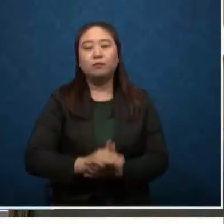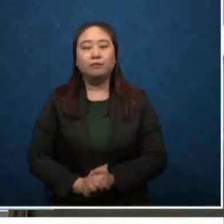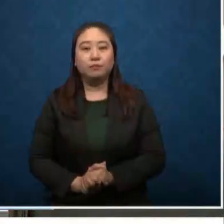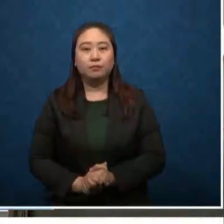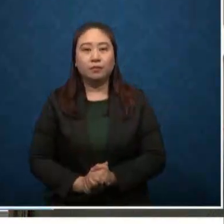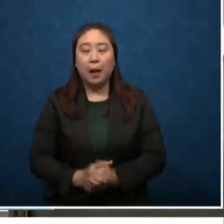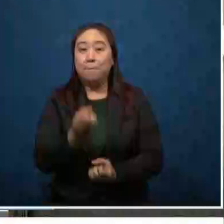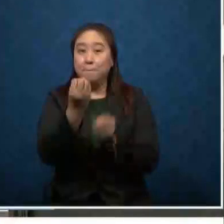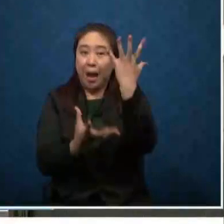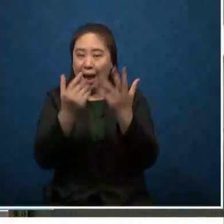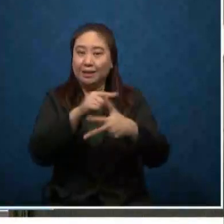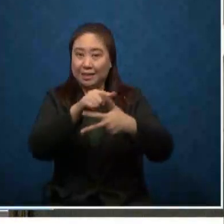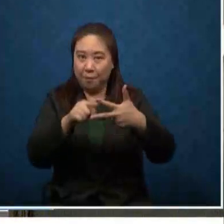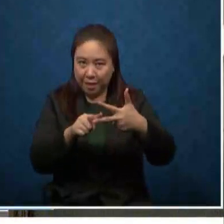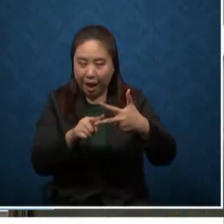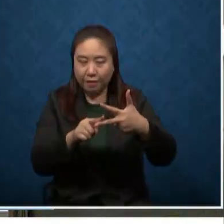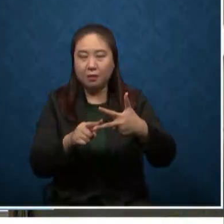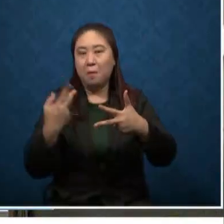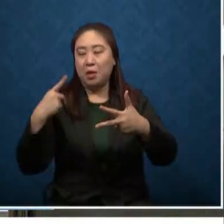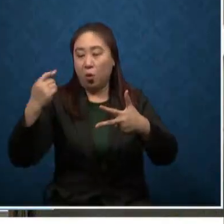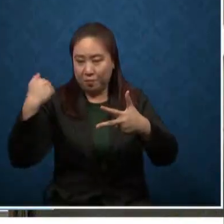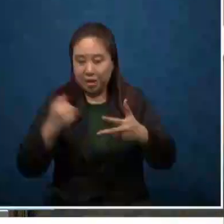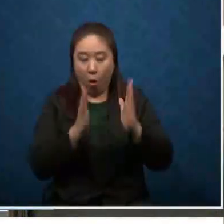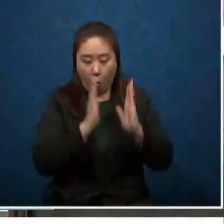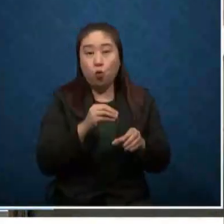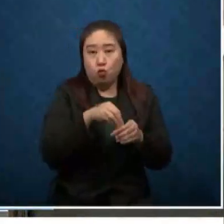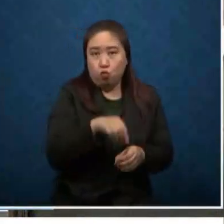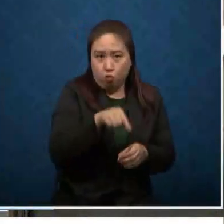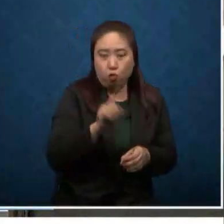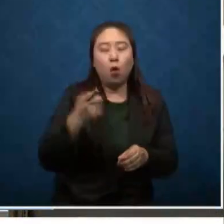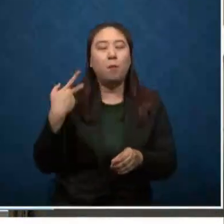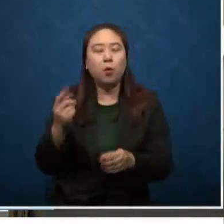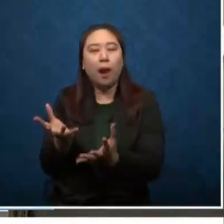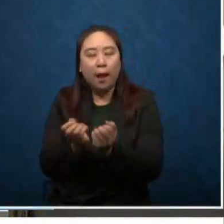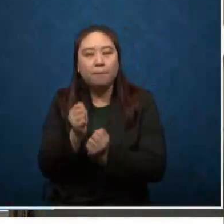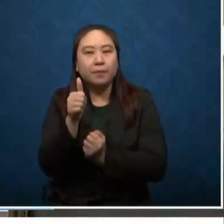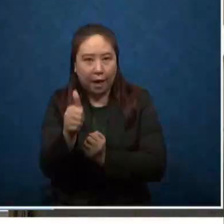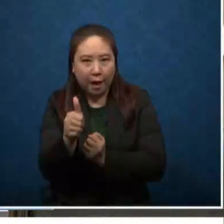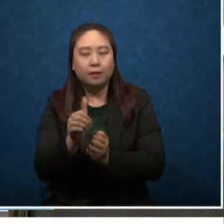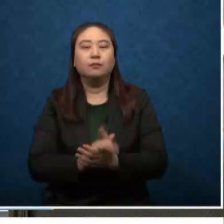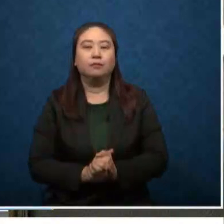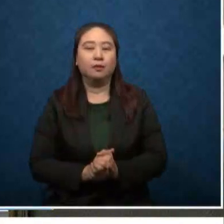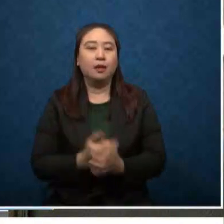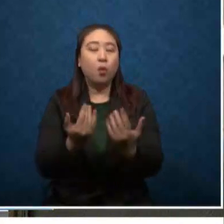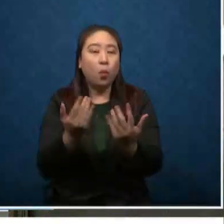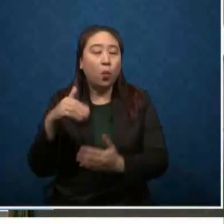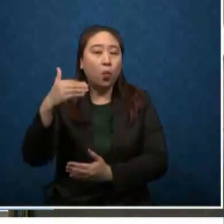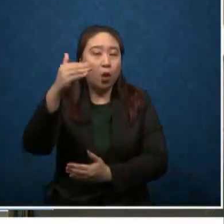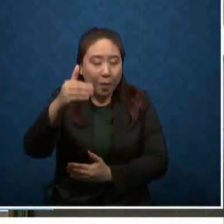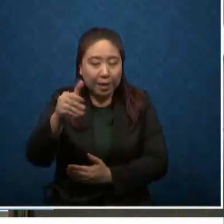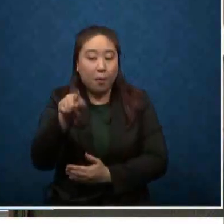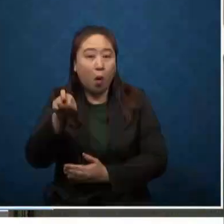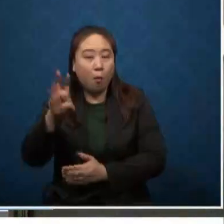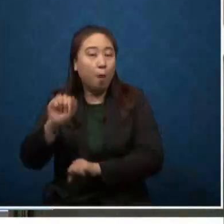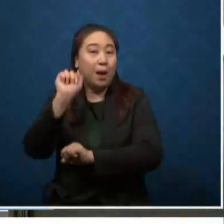ป่าสามอย่างประโยชตี่อย่างคอยกบปา ตอง pots likelated gardenแล้็อกหายพระองก็จะมีขงดบรัโดยใช้ความสุข